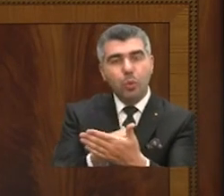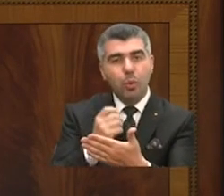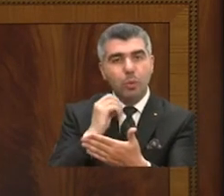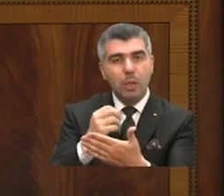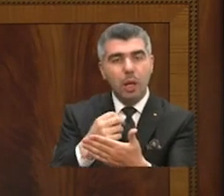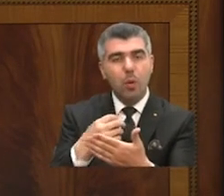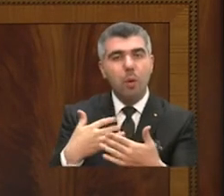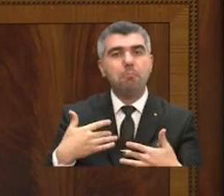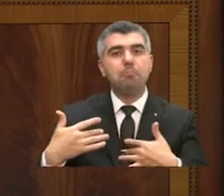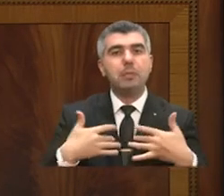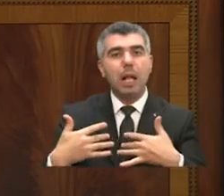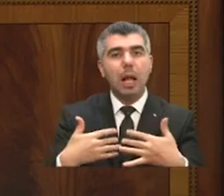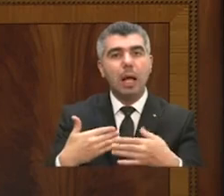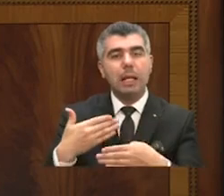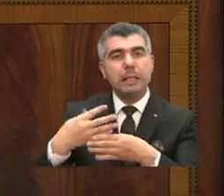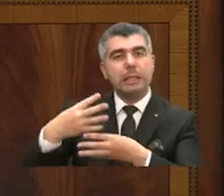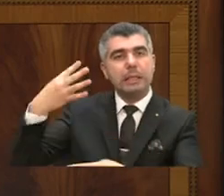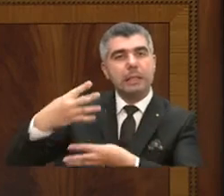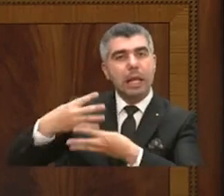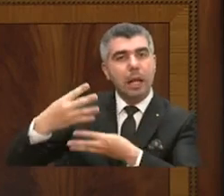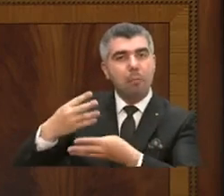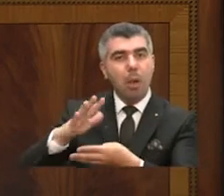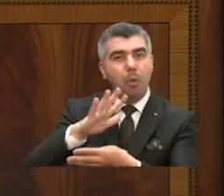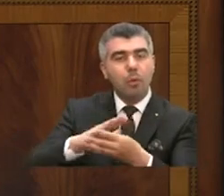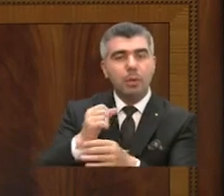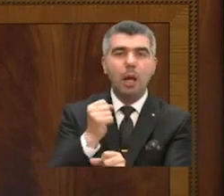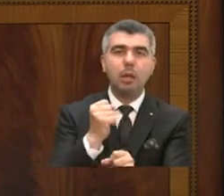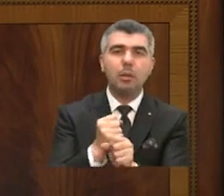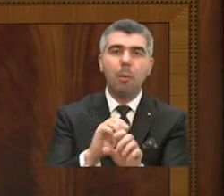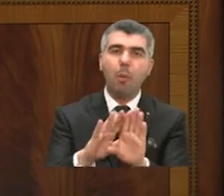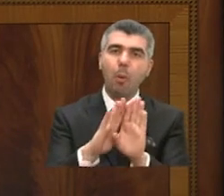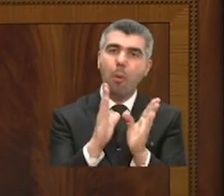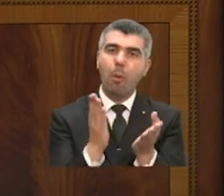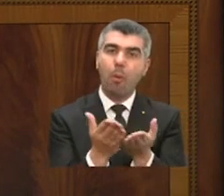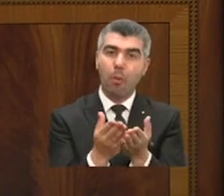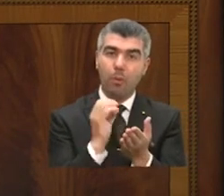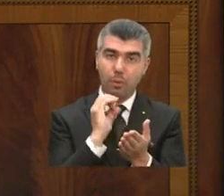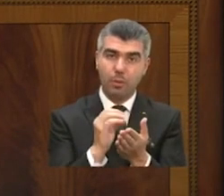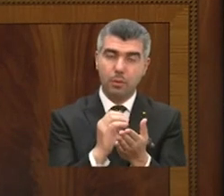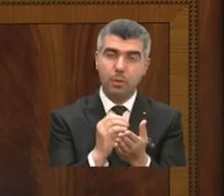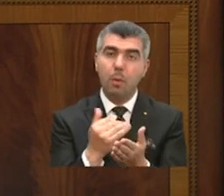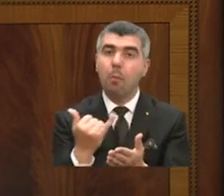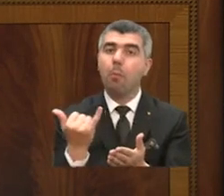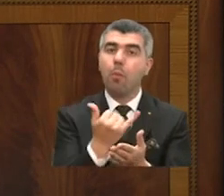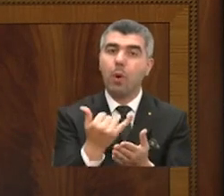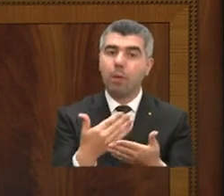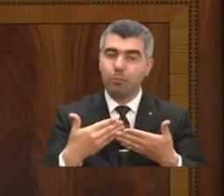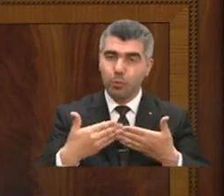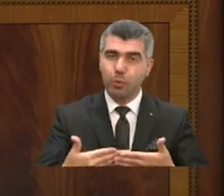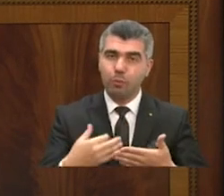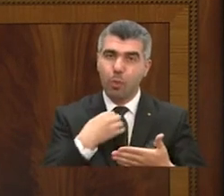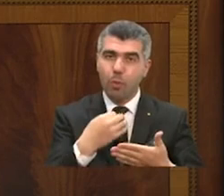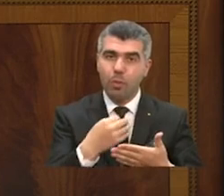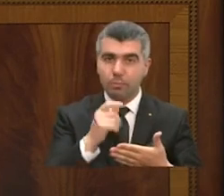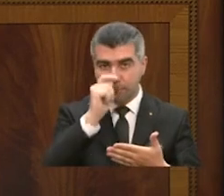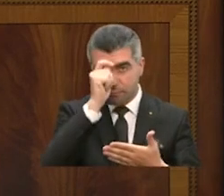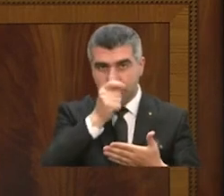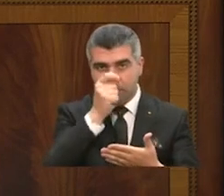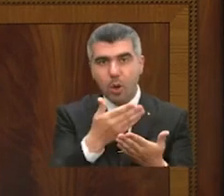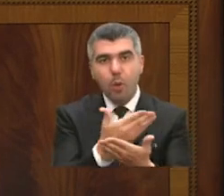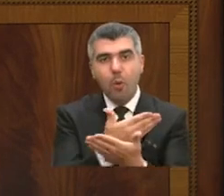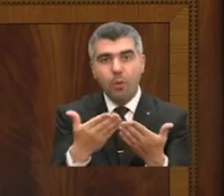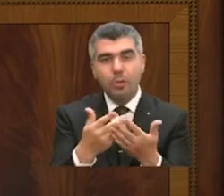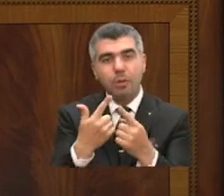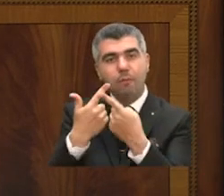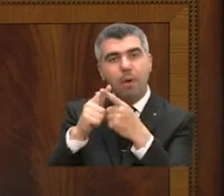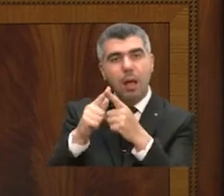والفنانين وغيرهم من الفئات. وهي مناسبة للإشاد بانخراط كافة المتدخلين